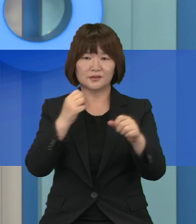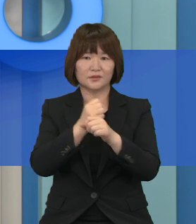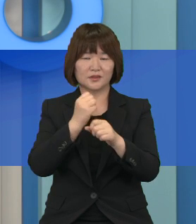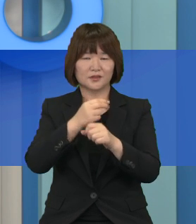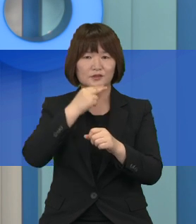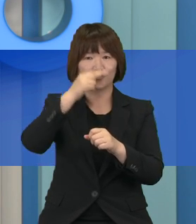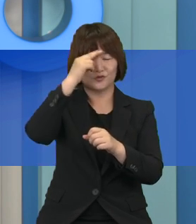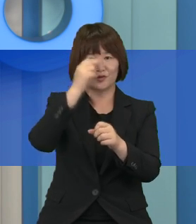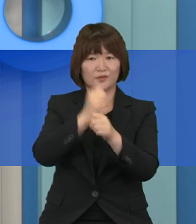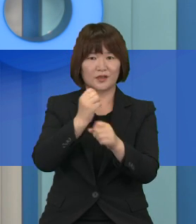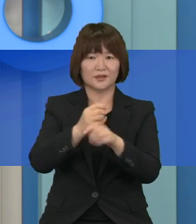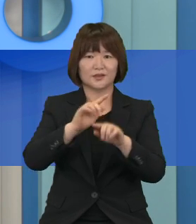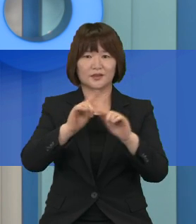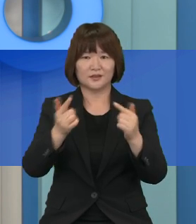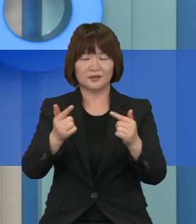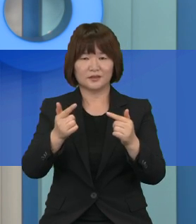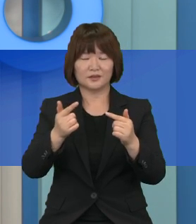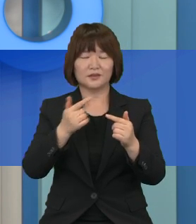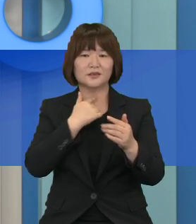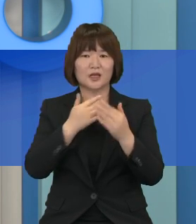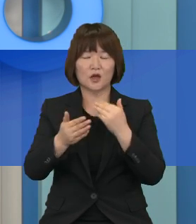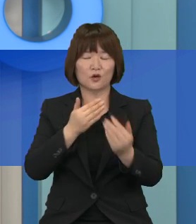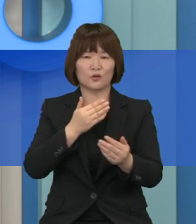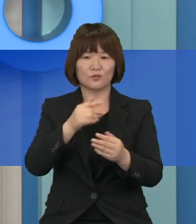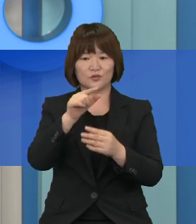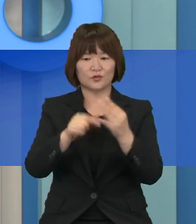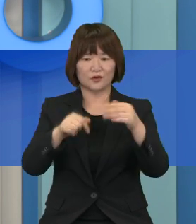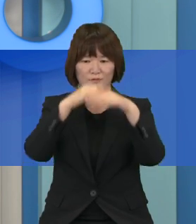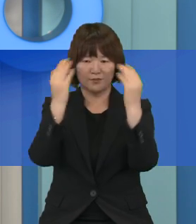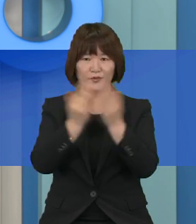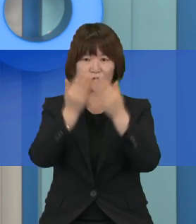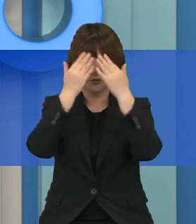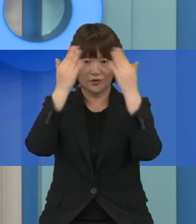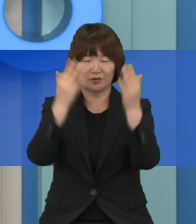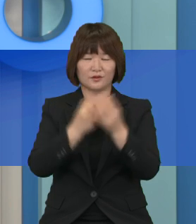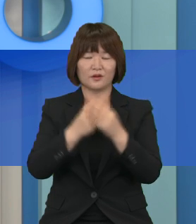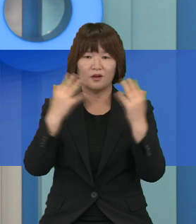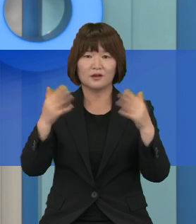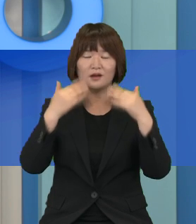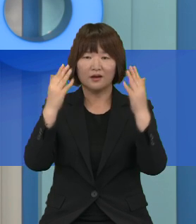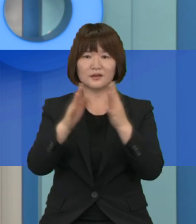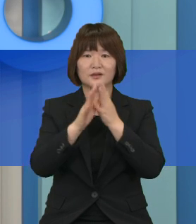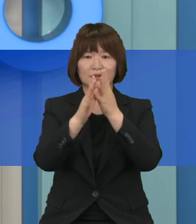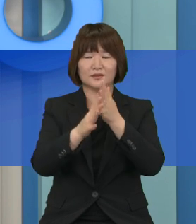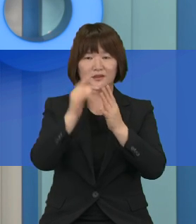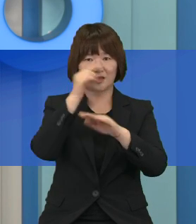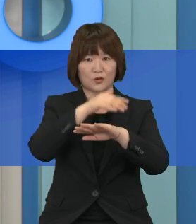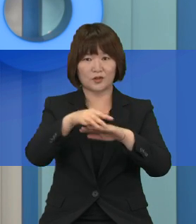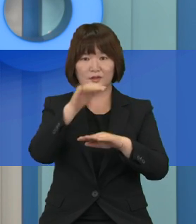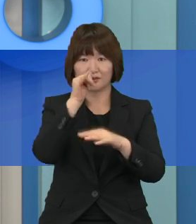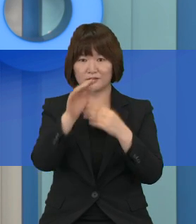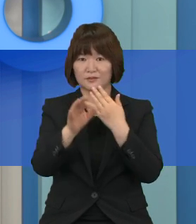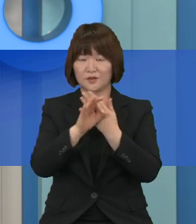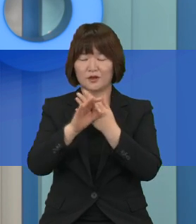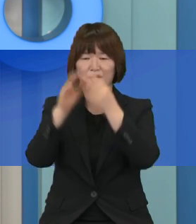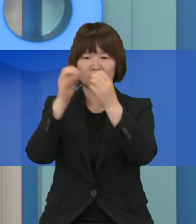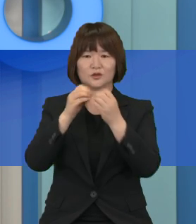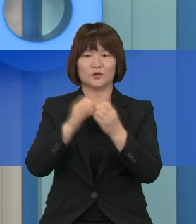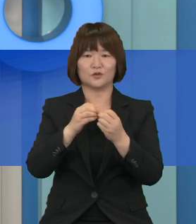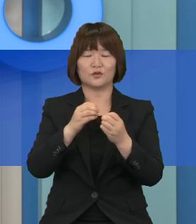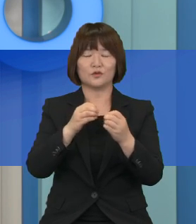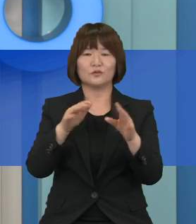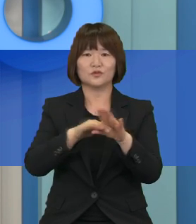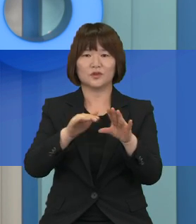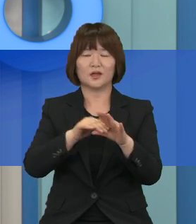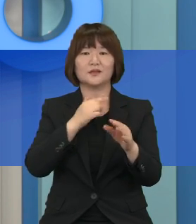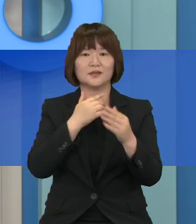등 색다른 체험 프로그램이 모두 무료로 진행됩니다. 가을 나들이 계획으로 우리 지역에 남아있는 전통문화 체험